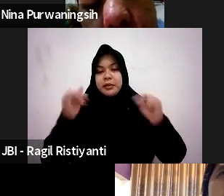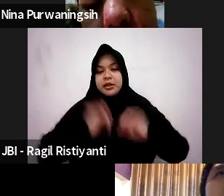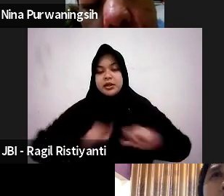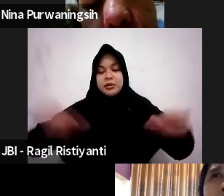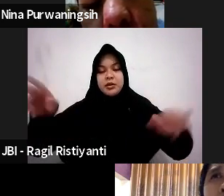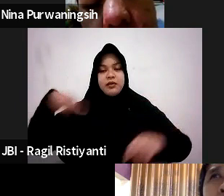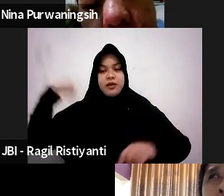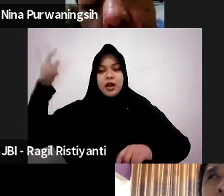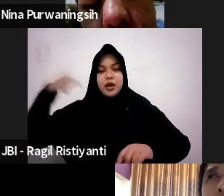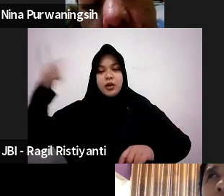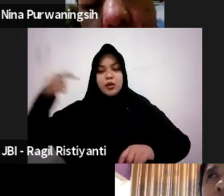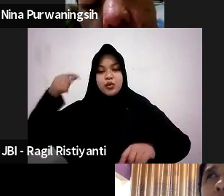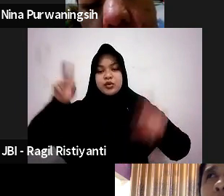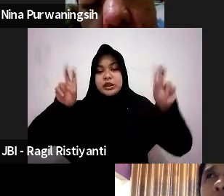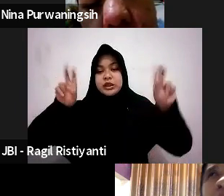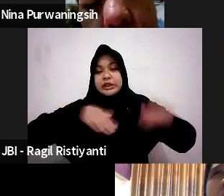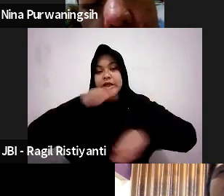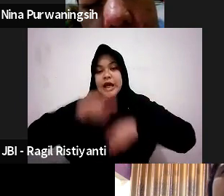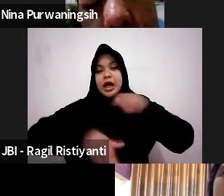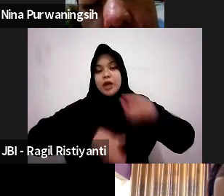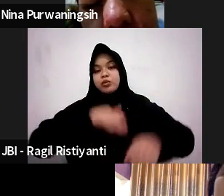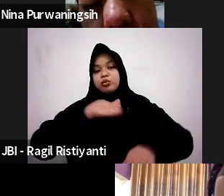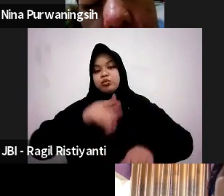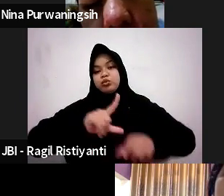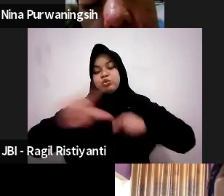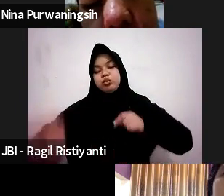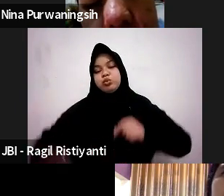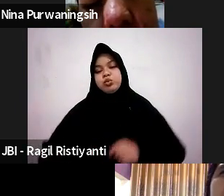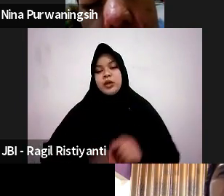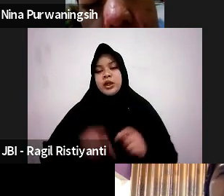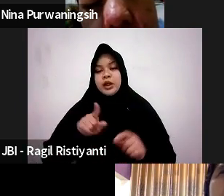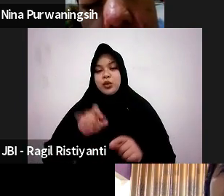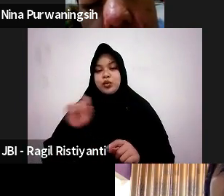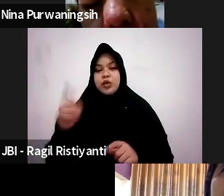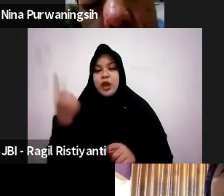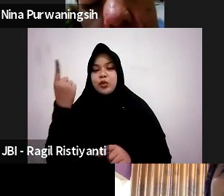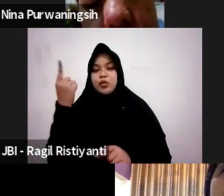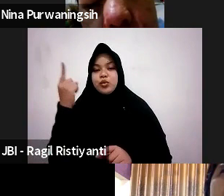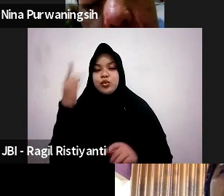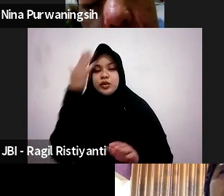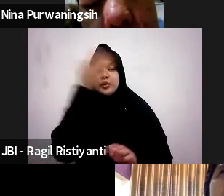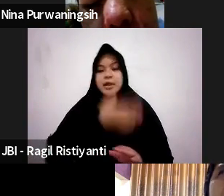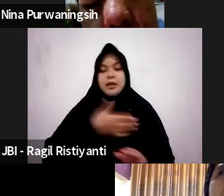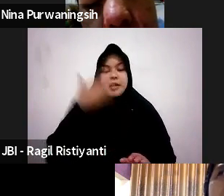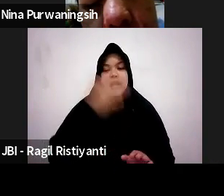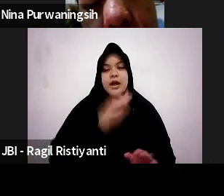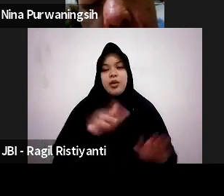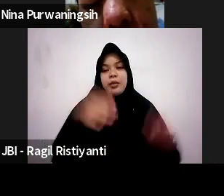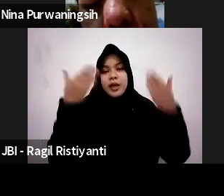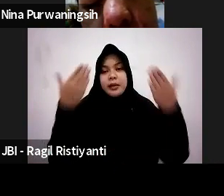melangkah ini merupakan satu cerminan begitu bagaimana sebetulnya